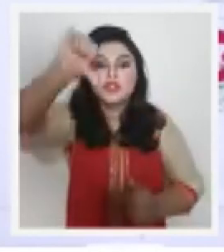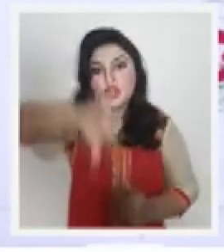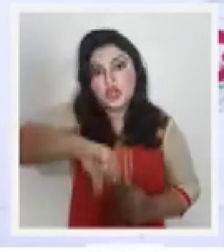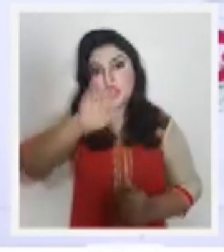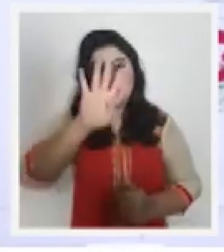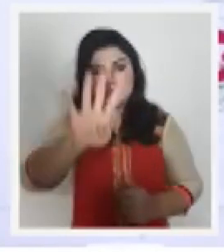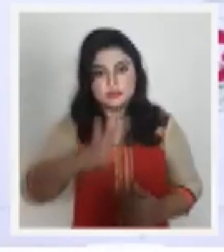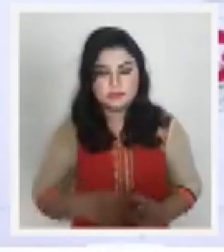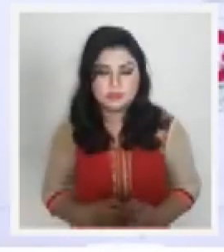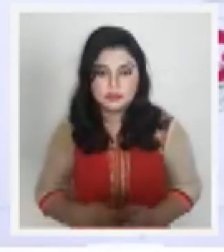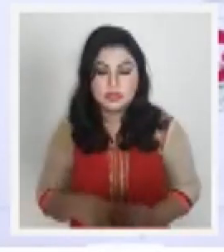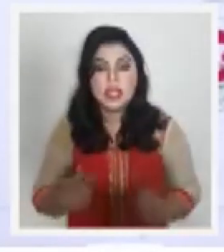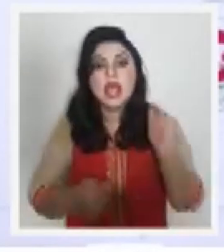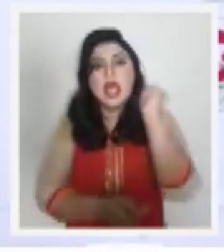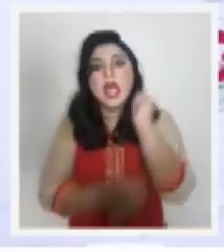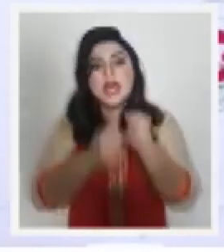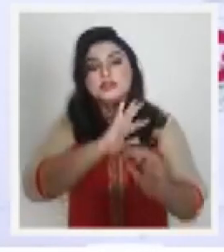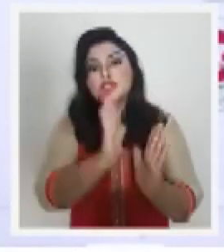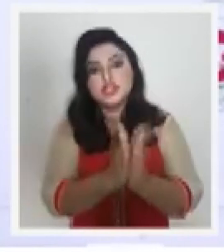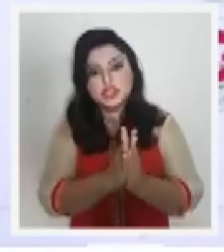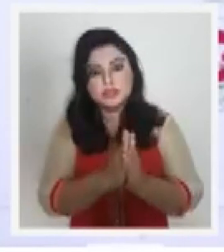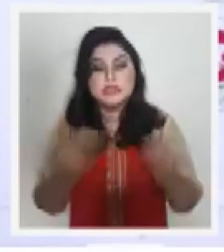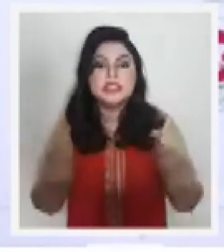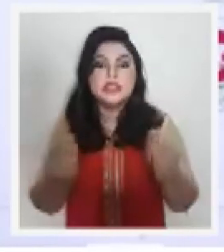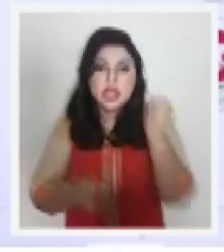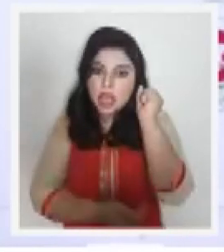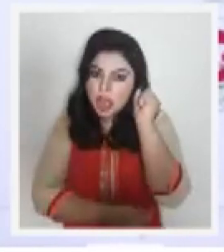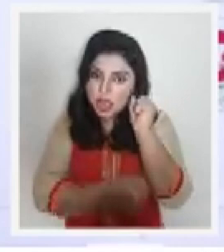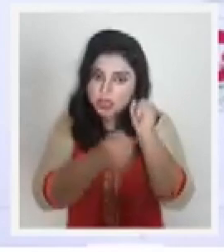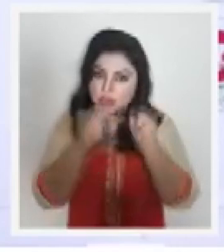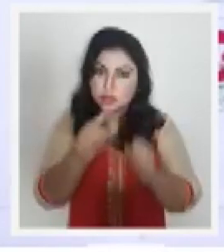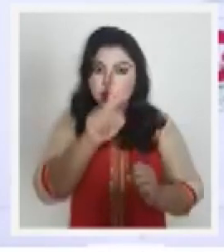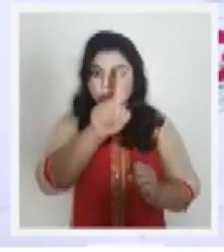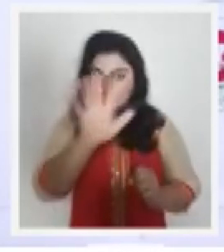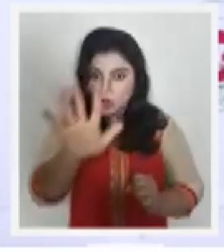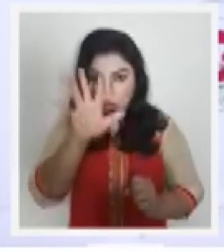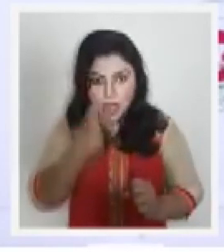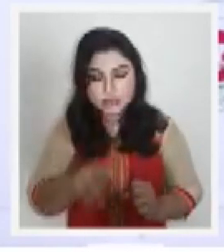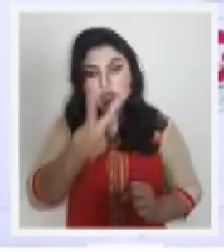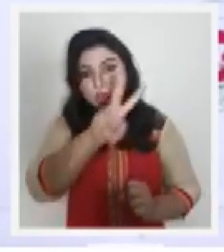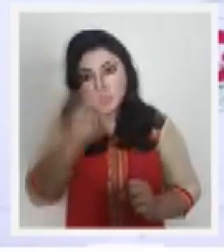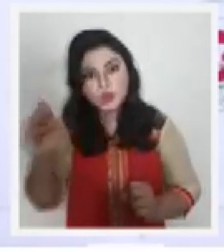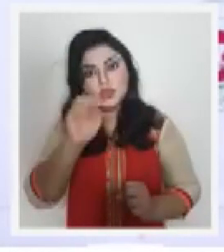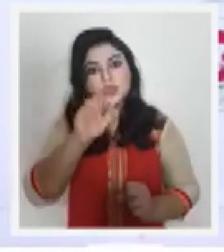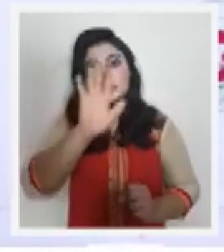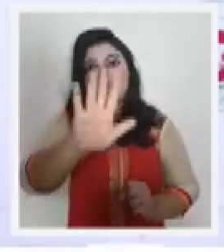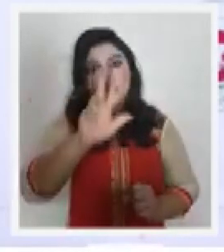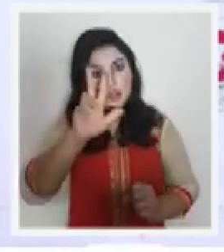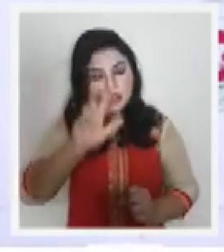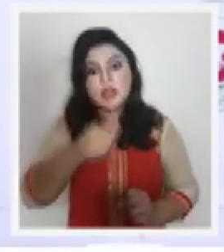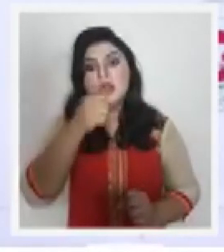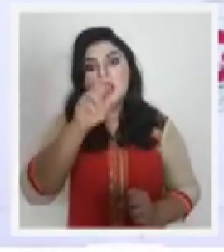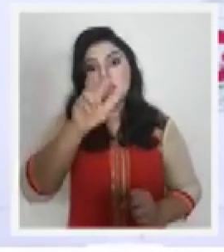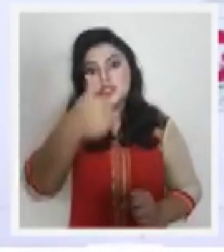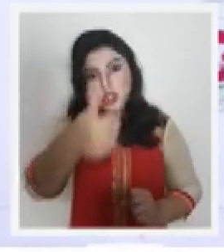1,759 জন। সারা দেশে অন্যান্য হাসপাতালে আইসিইউ শয্যায় রোগী ভর্তি আছেন 94 জন। সারা দেশে শয্যা সংখ্যা সব মিলিয়ে